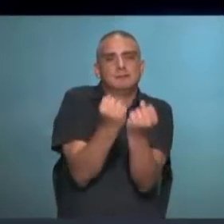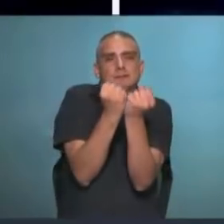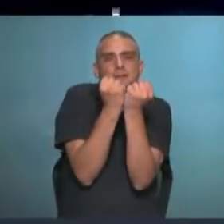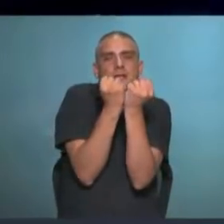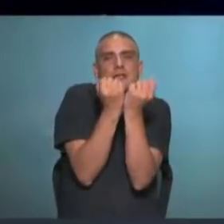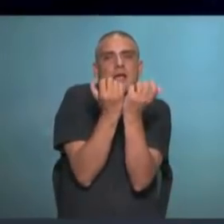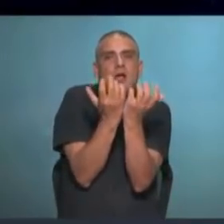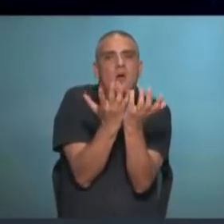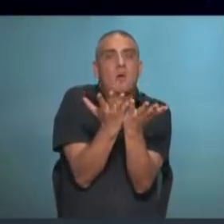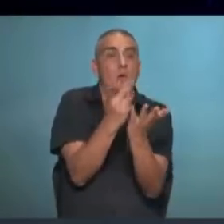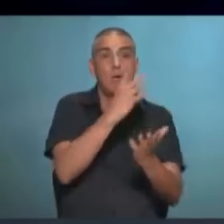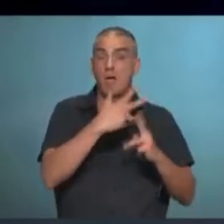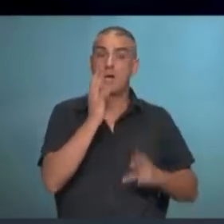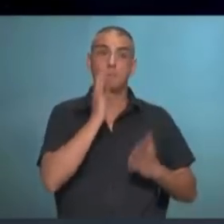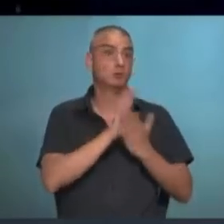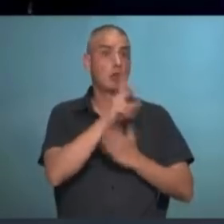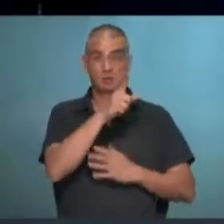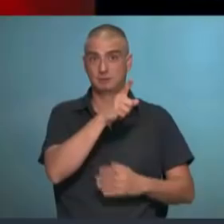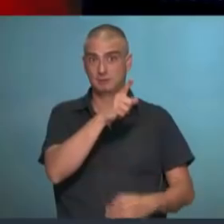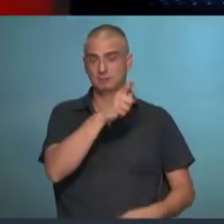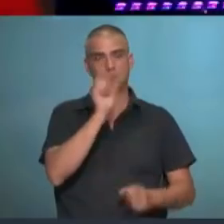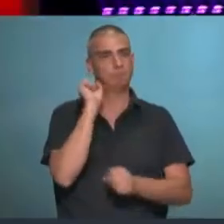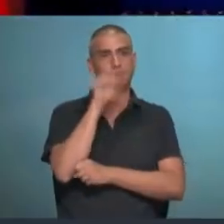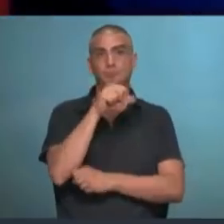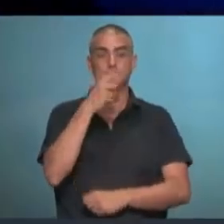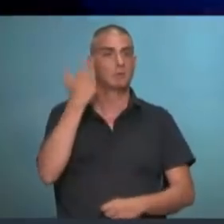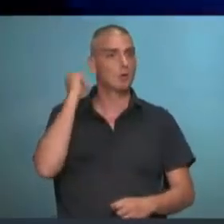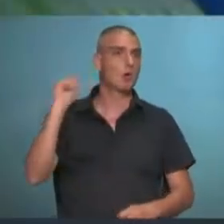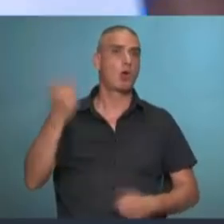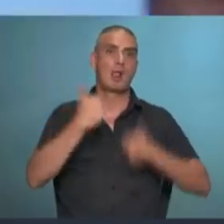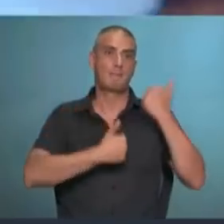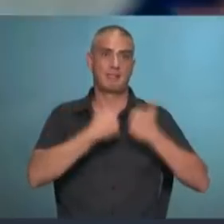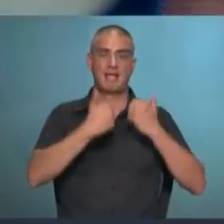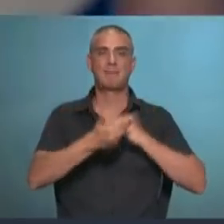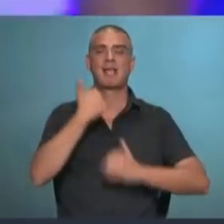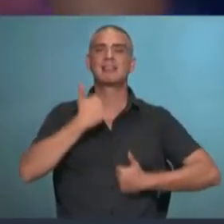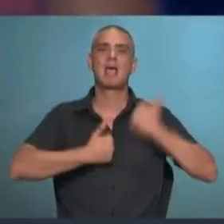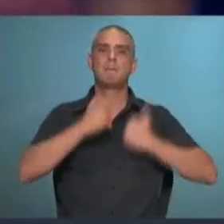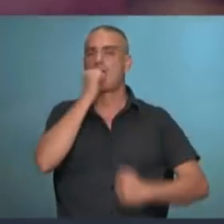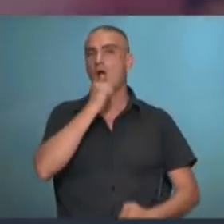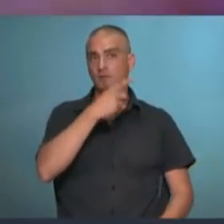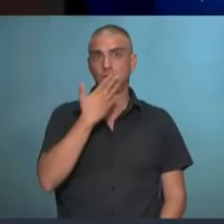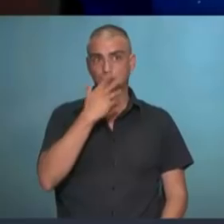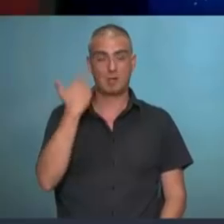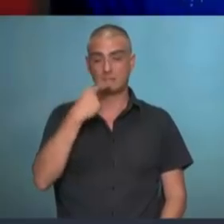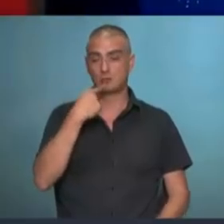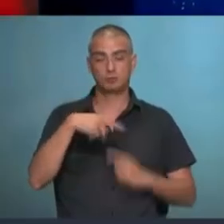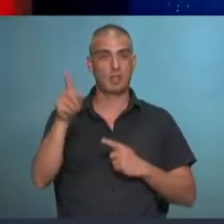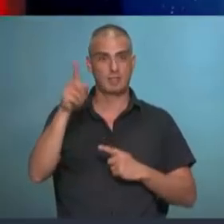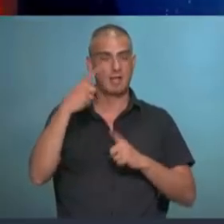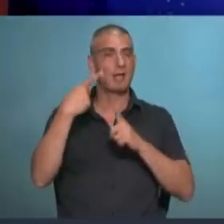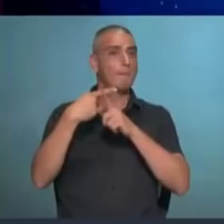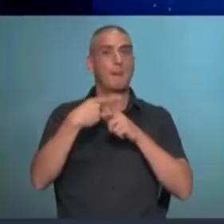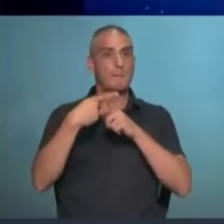רק בן 13, נועם דדון מירוחם גבר אתמול על שאר המתחרים בקדם אירוויזיון הילדים שיהיה השנה במינסק